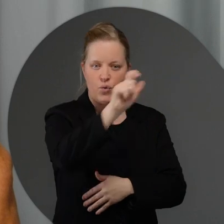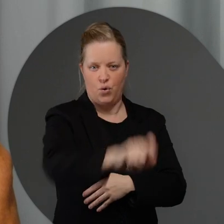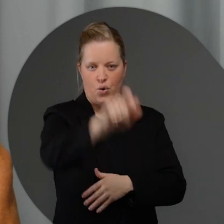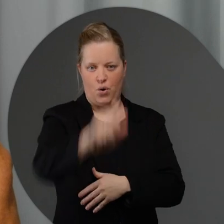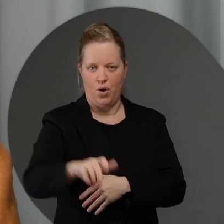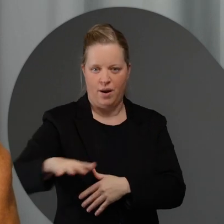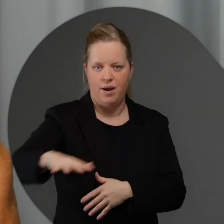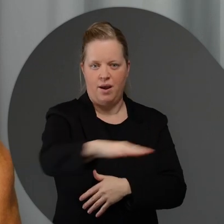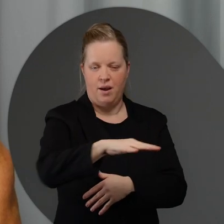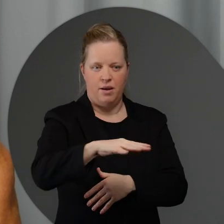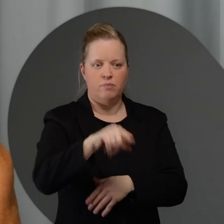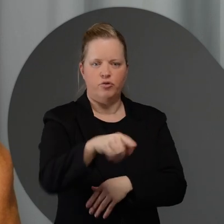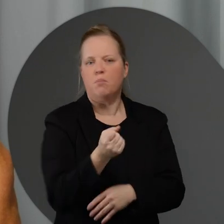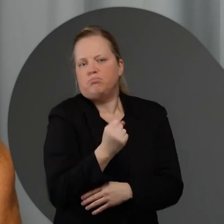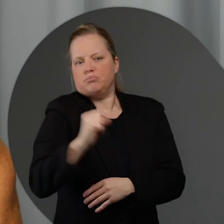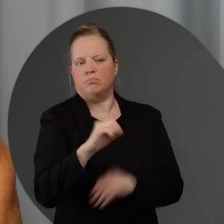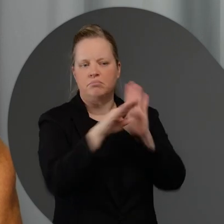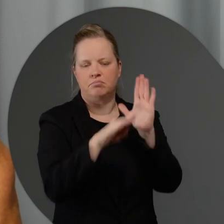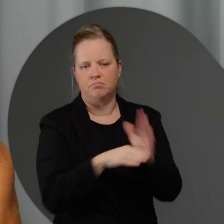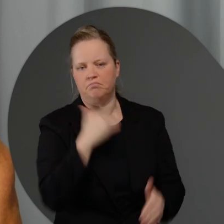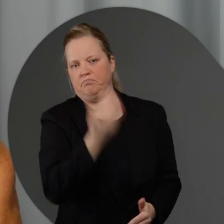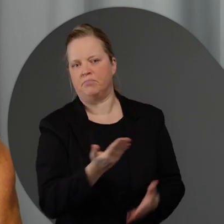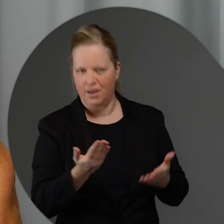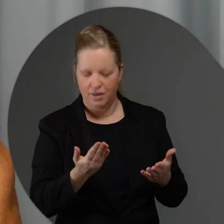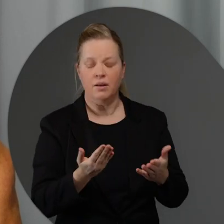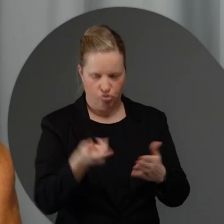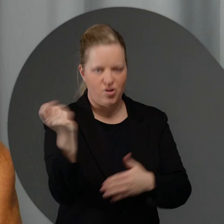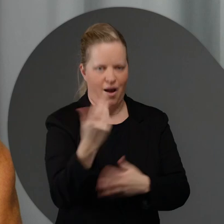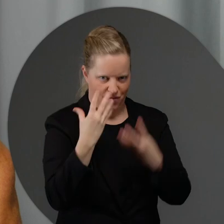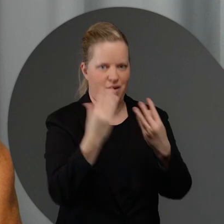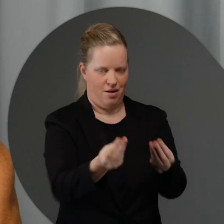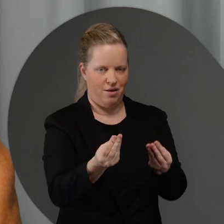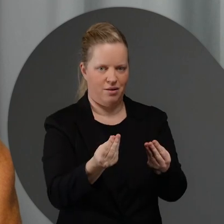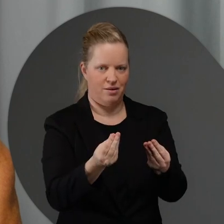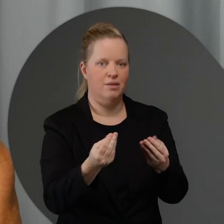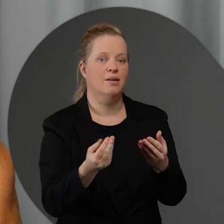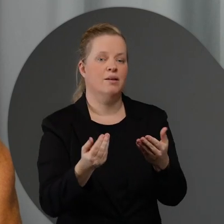vorsieht für Leute, die sich nicht daran halten.